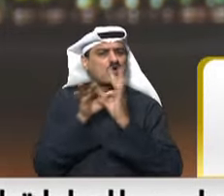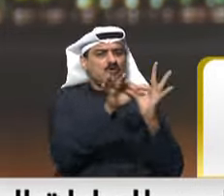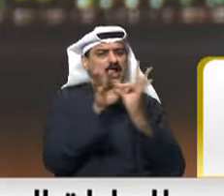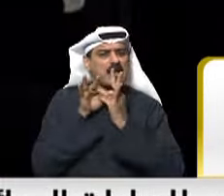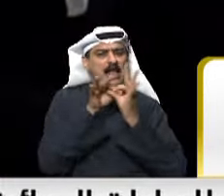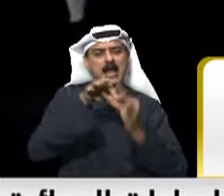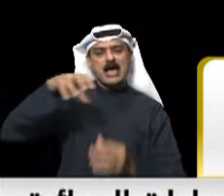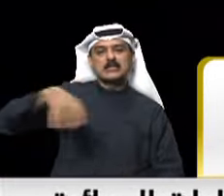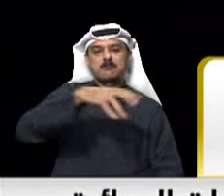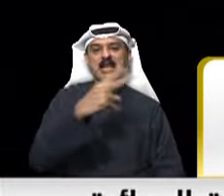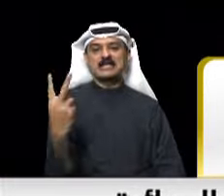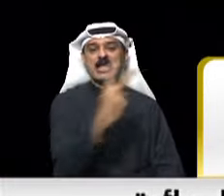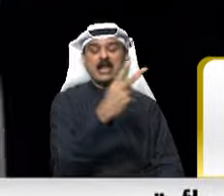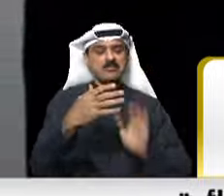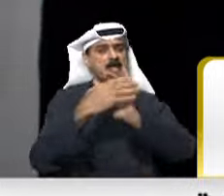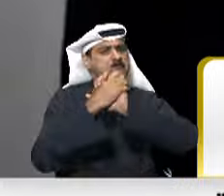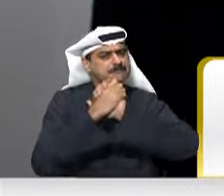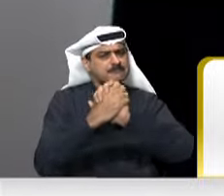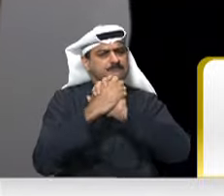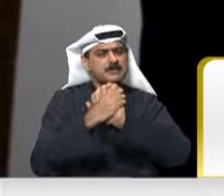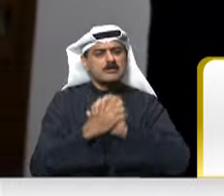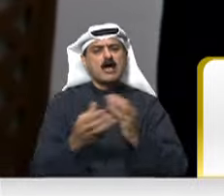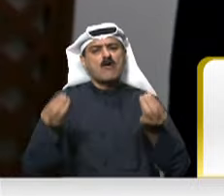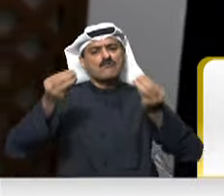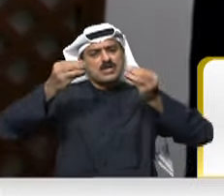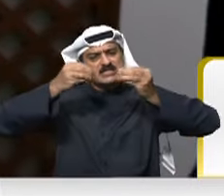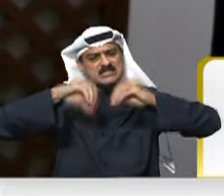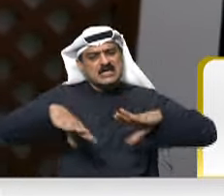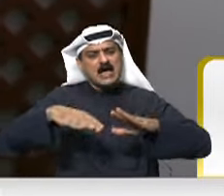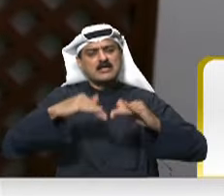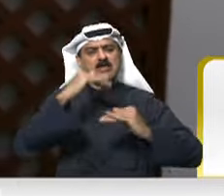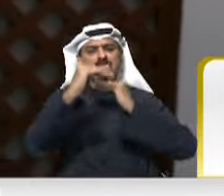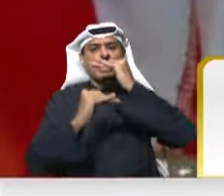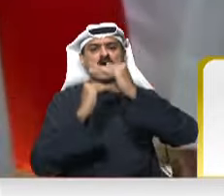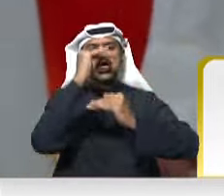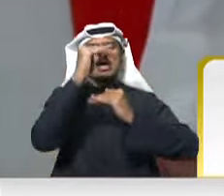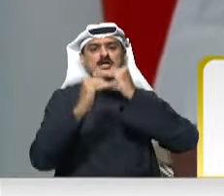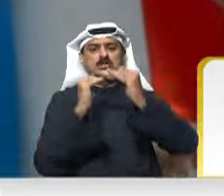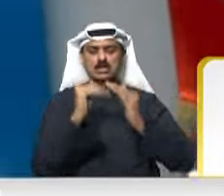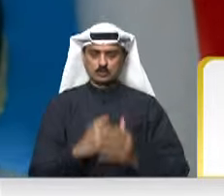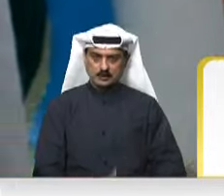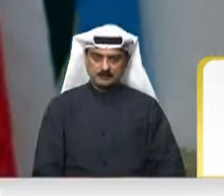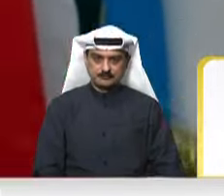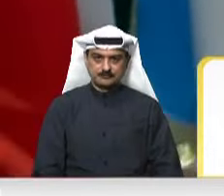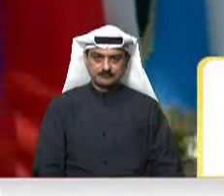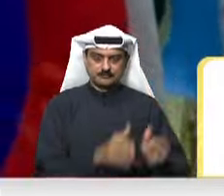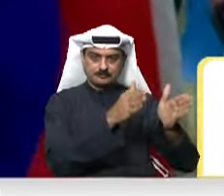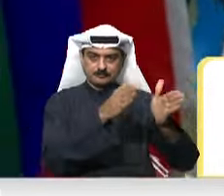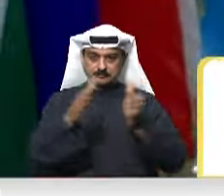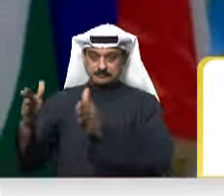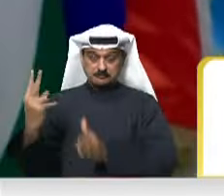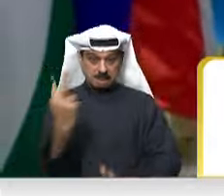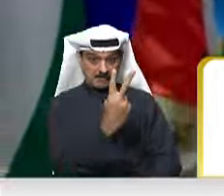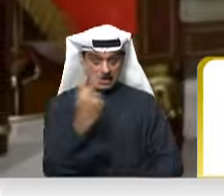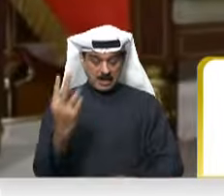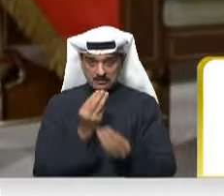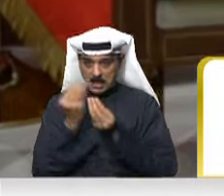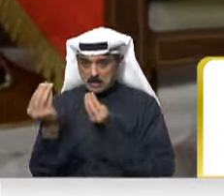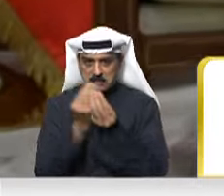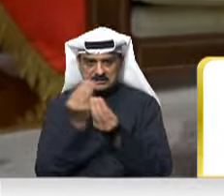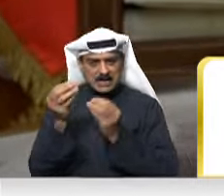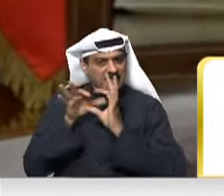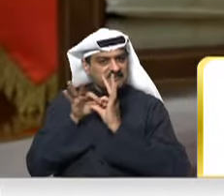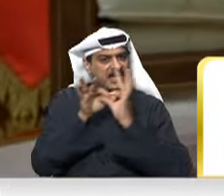تربط البلدين الصديقين وأطر تعزيزها وتطويرها على مختلف الأصعدة. وبحث الجانبان مجالات